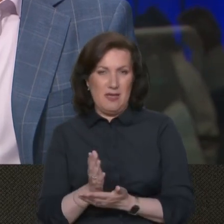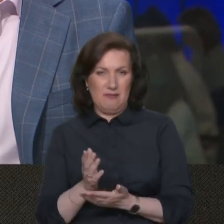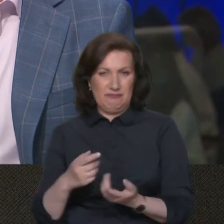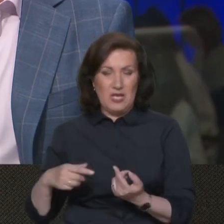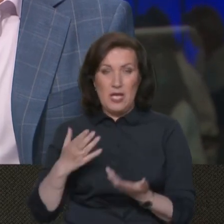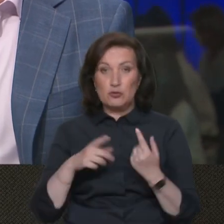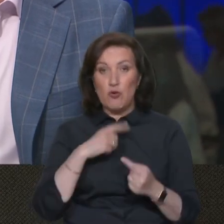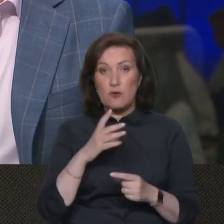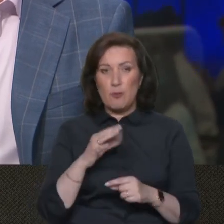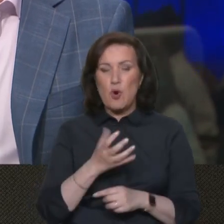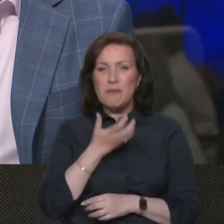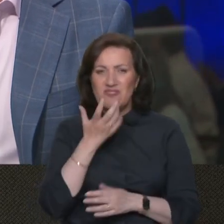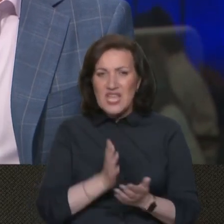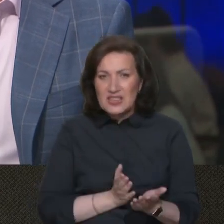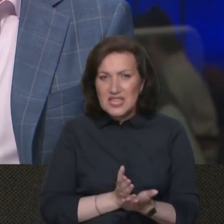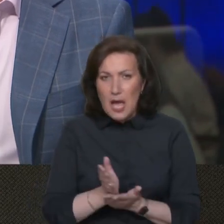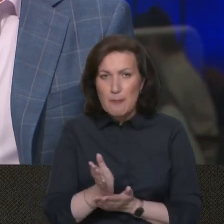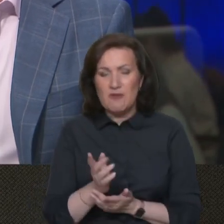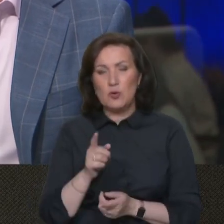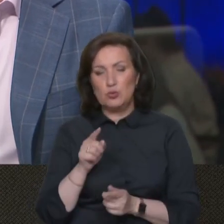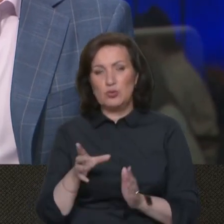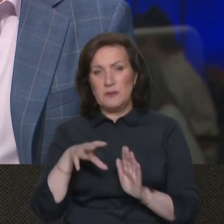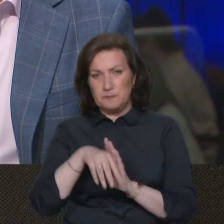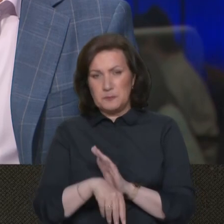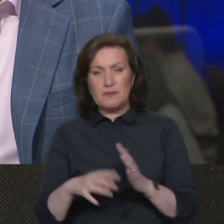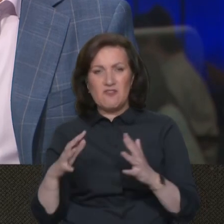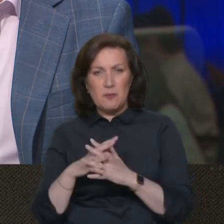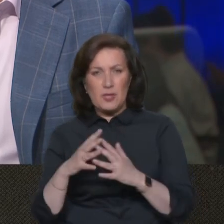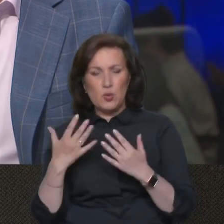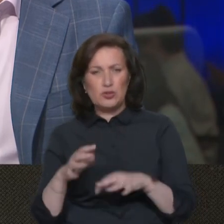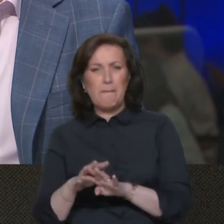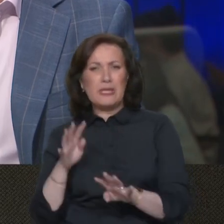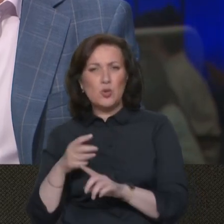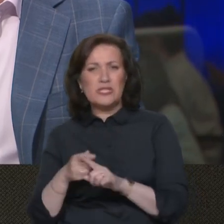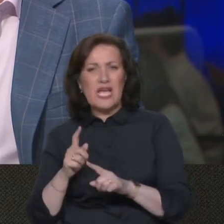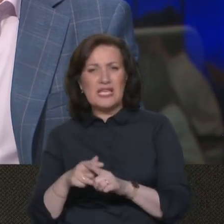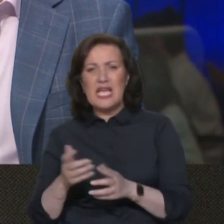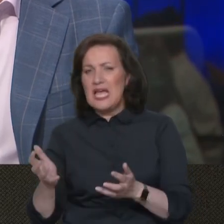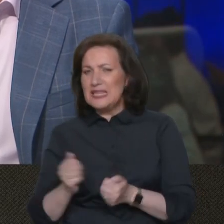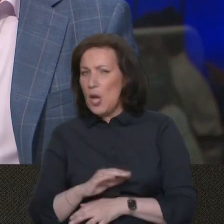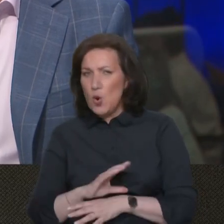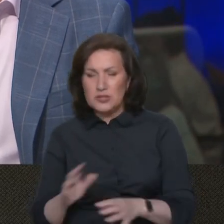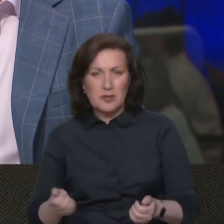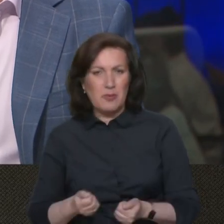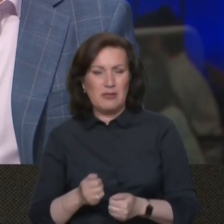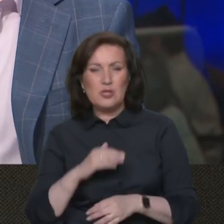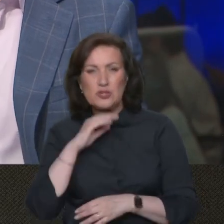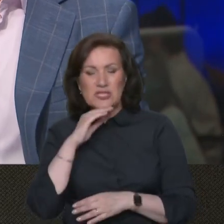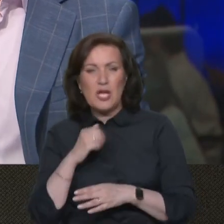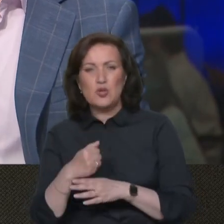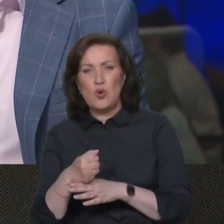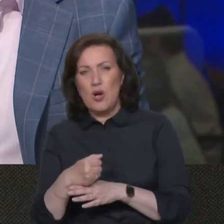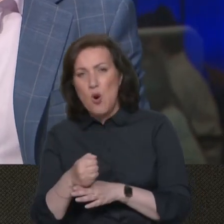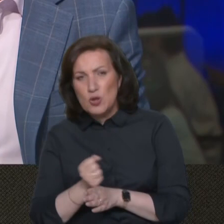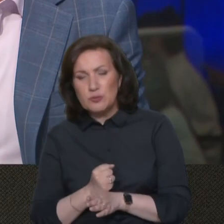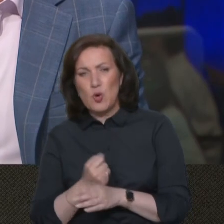якщо ми говоримо про південний напрямок, то туди вже в бій йдуть підрозділи, які не отримали достатньої кількості озброєння, бойової техніки,